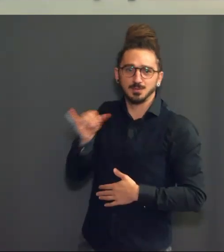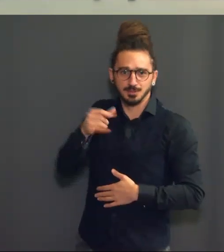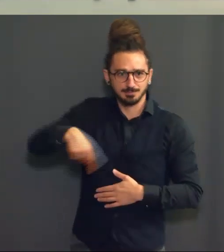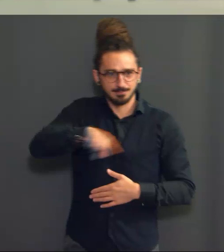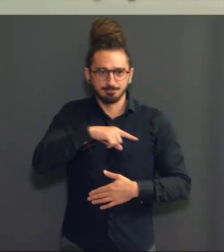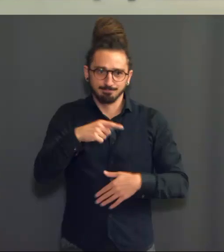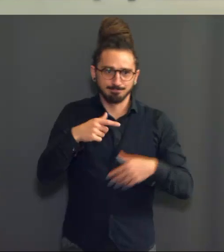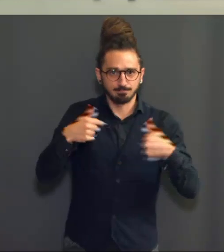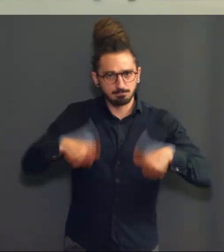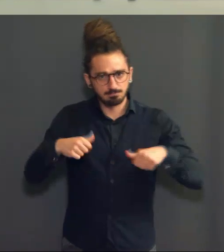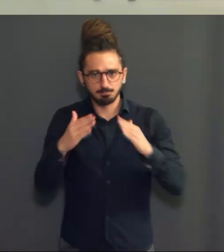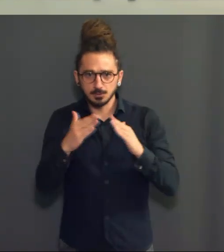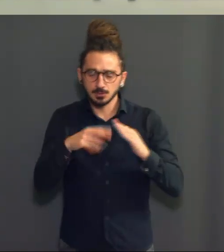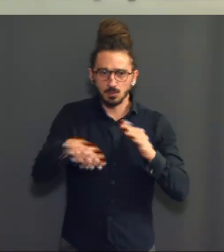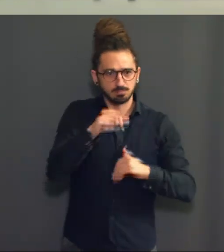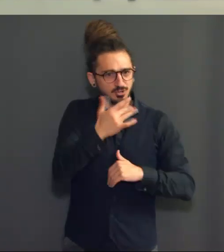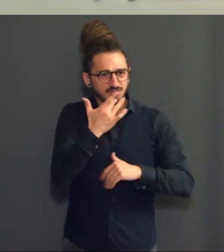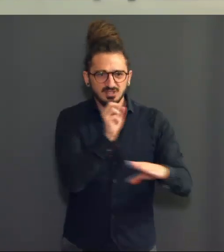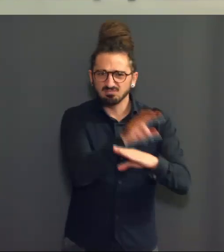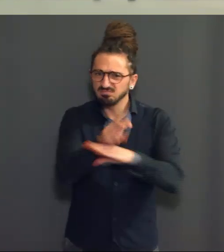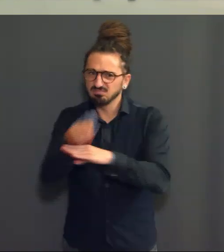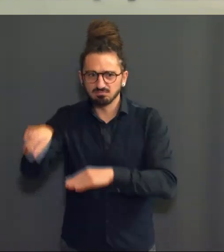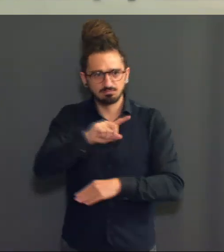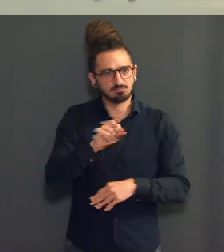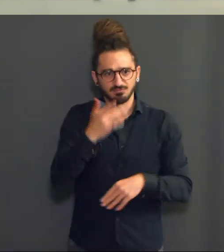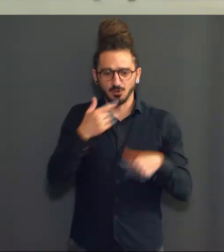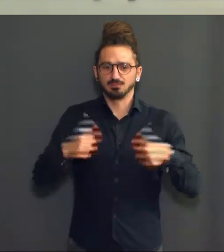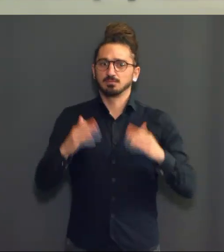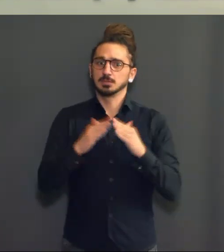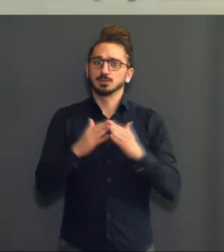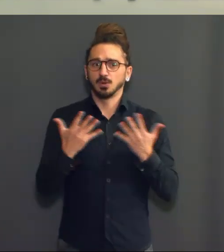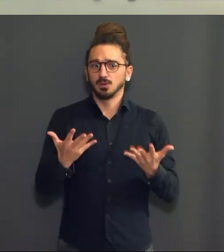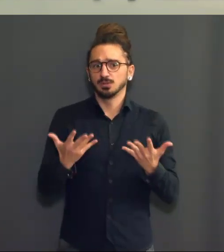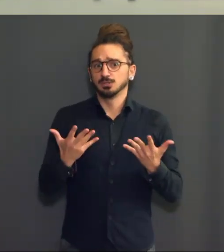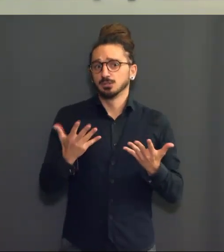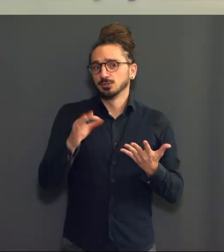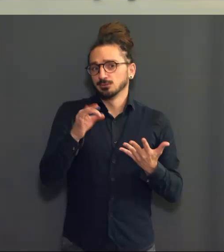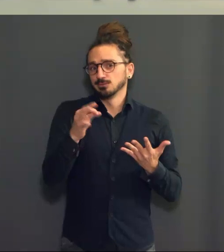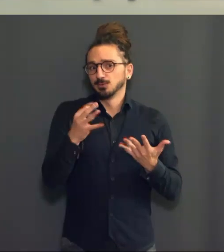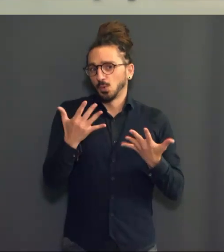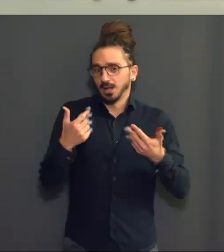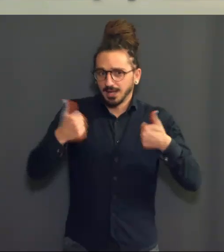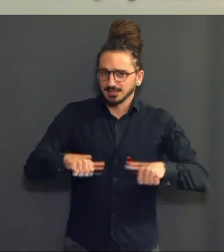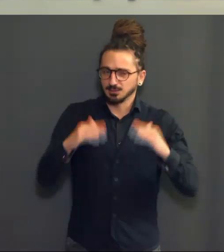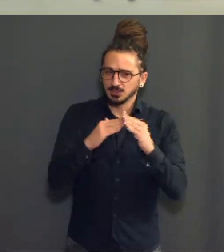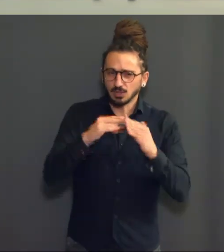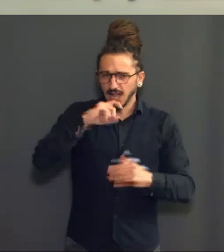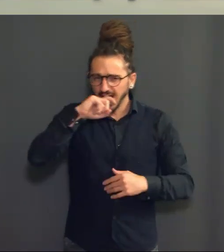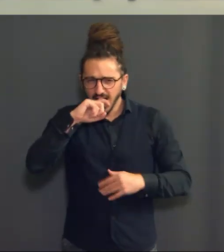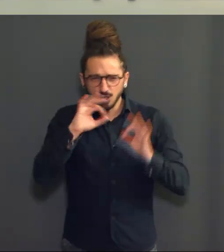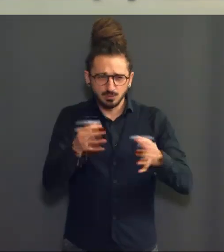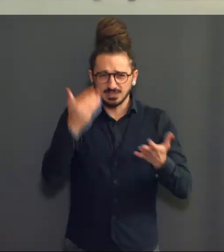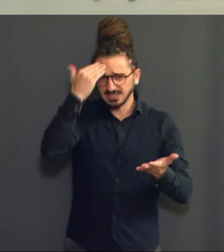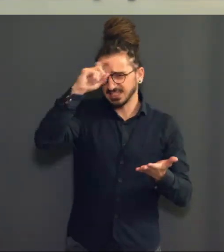diminuer encore, si on peut dire, ces déplacements pour obtenir de meilleurs scores. Ceci est effectivement compréhensible. Nous sommes tous un